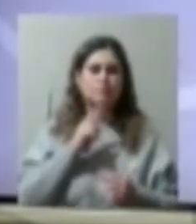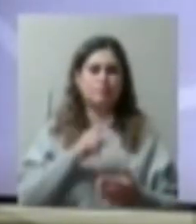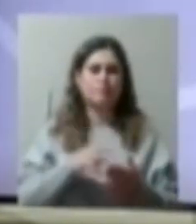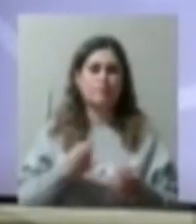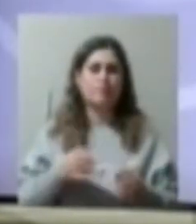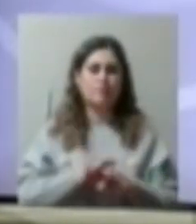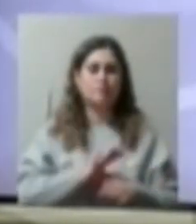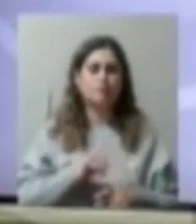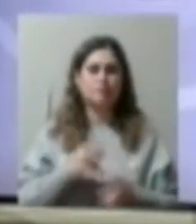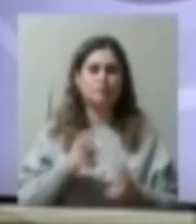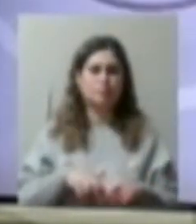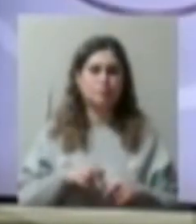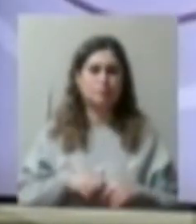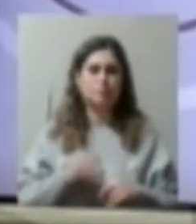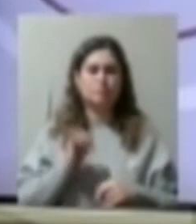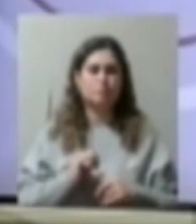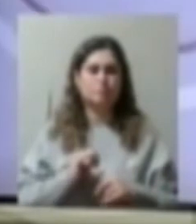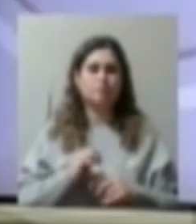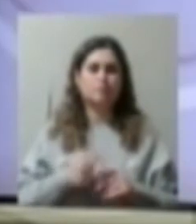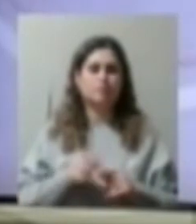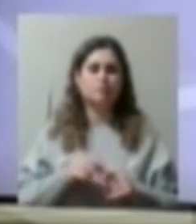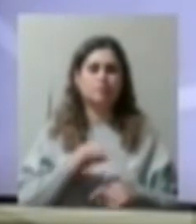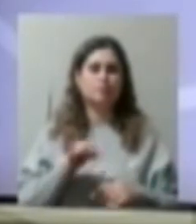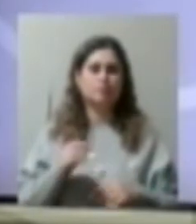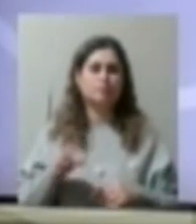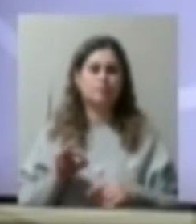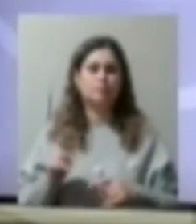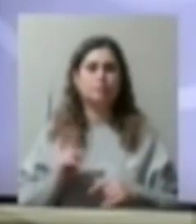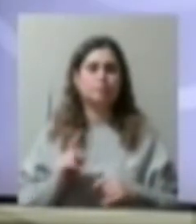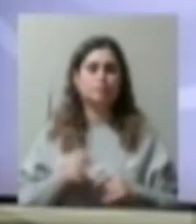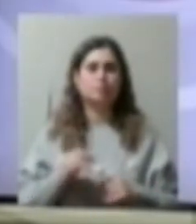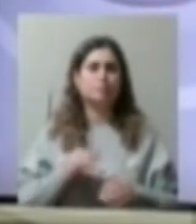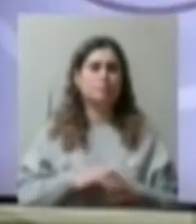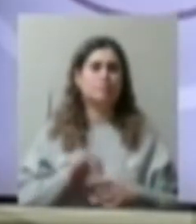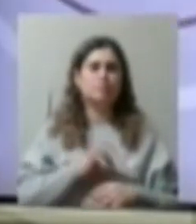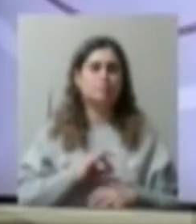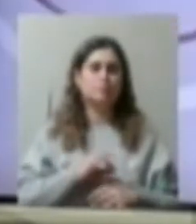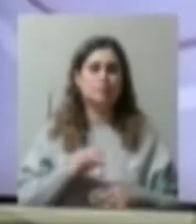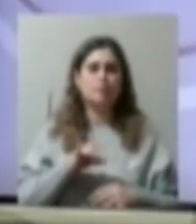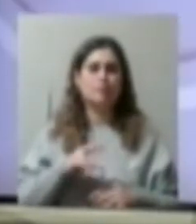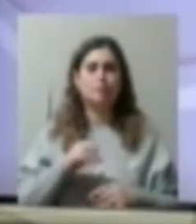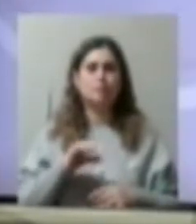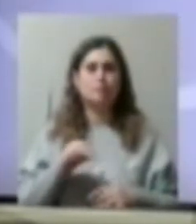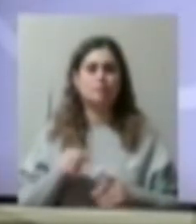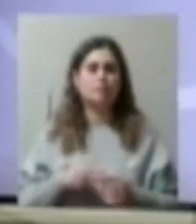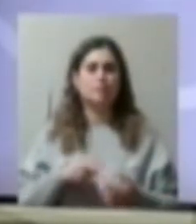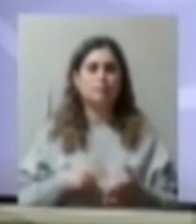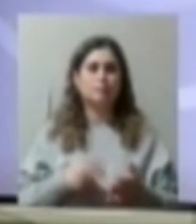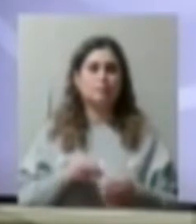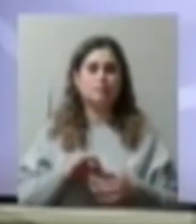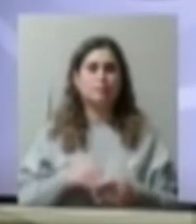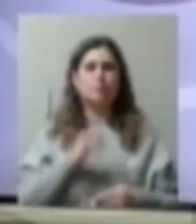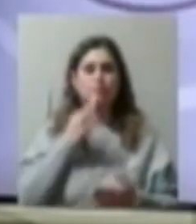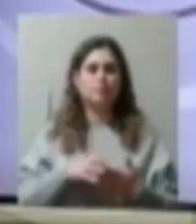воно на розгляді. І також суттєво, що за невикористання ременів безпеки планується вести відповідальність